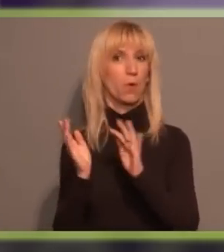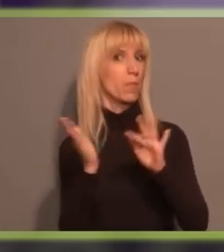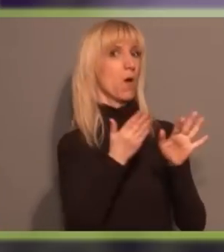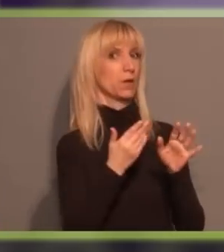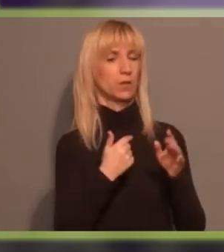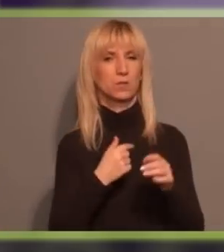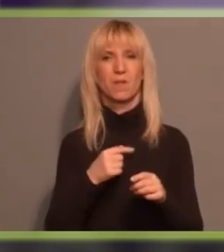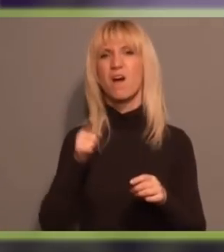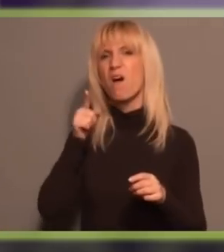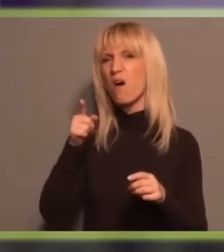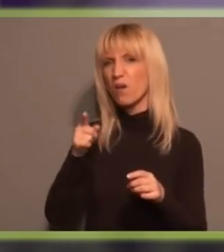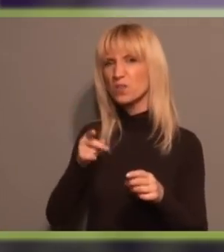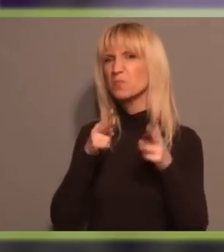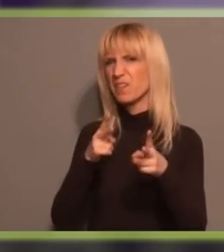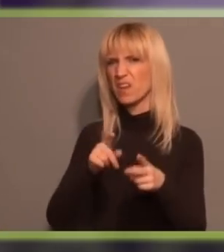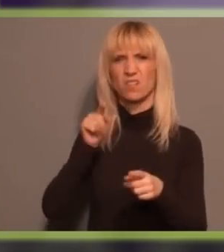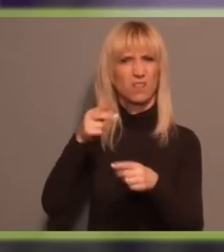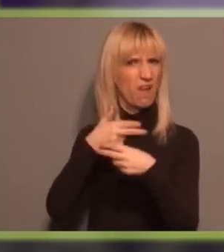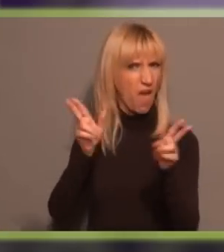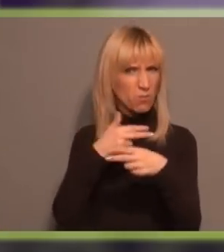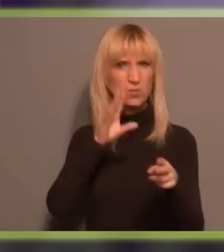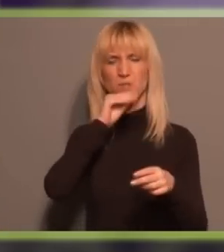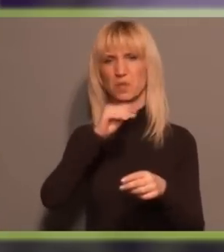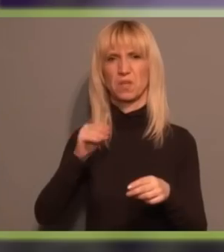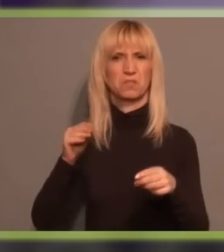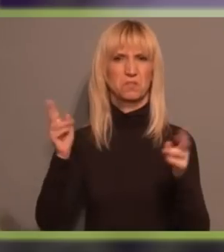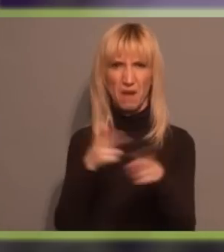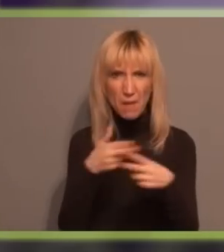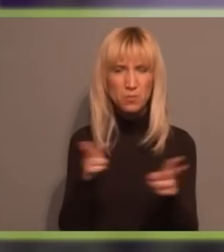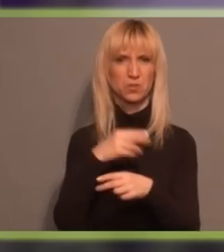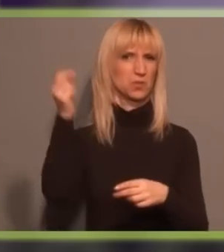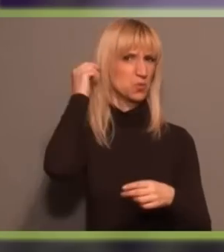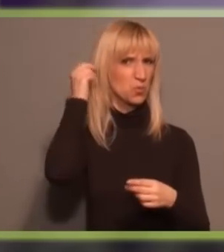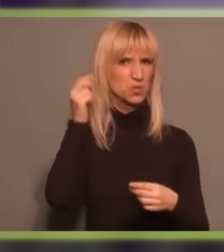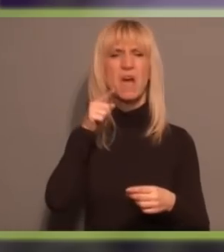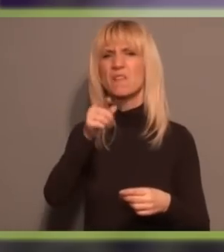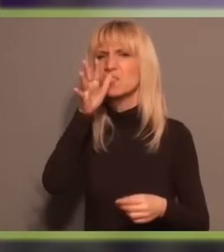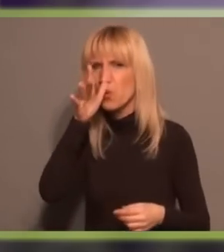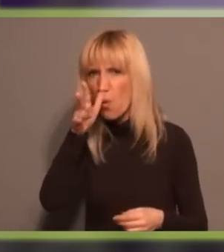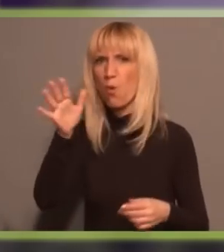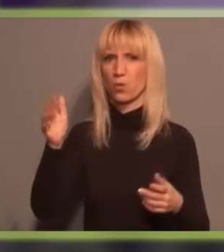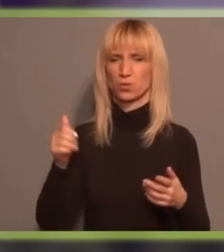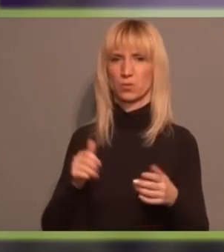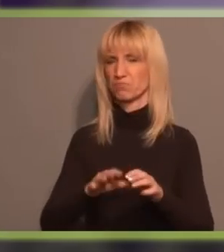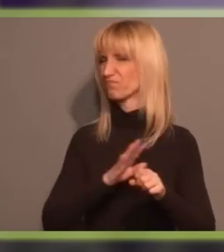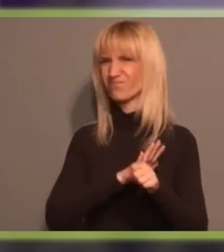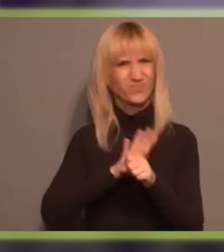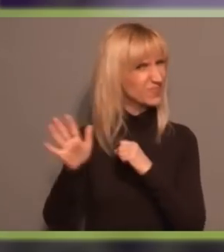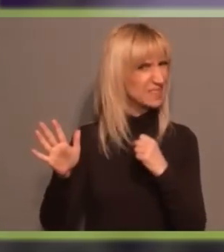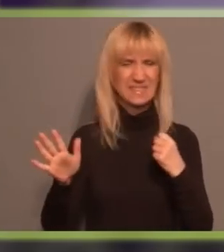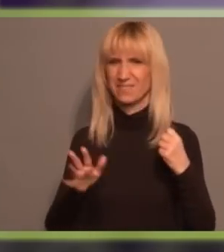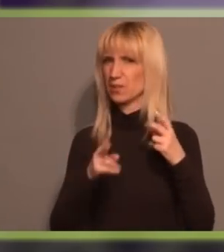zna kao ti ne možeš da pričaš, kao ti ne možeš da čuješ, kao ti si ružna,